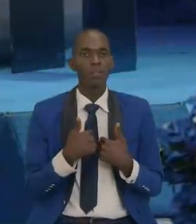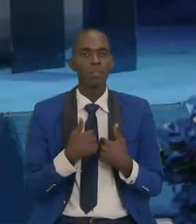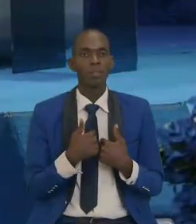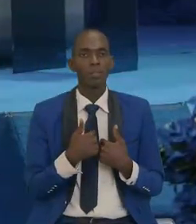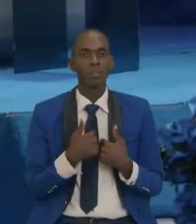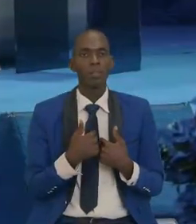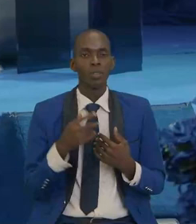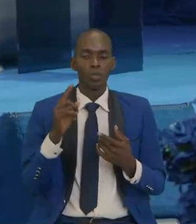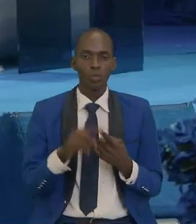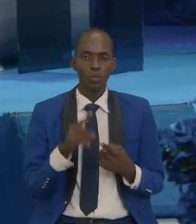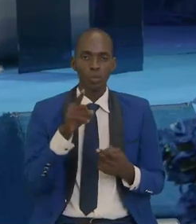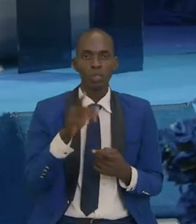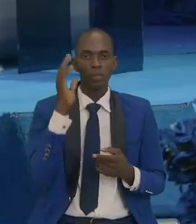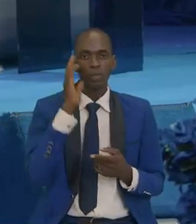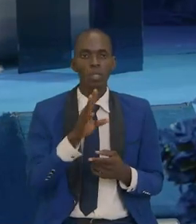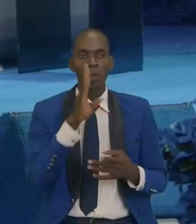Car quiconque a,